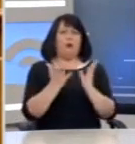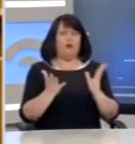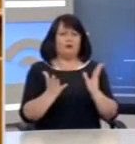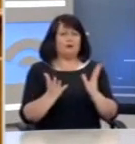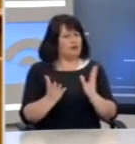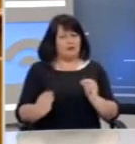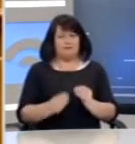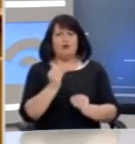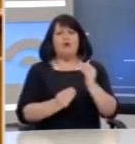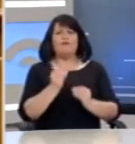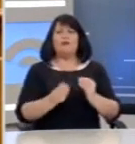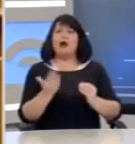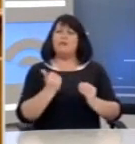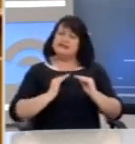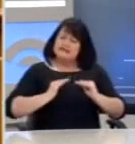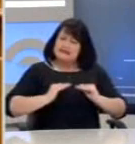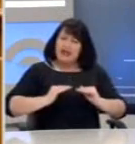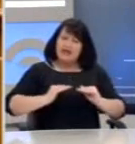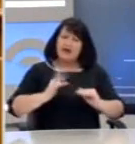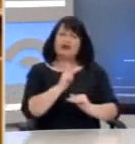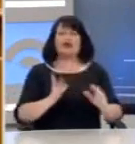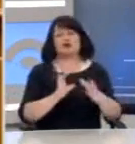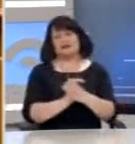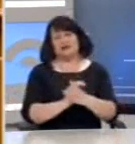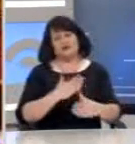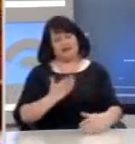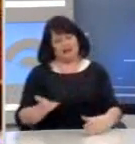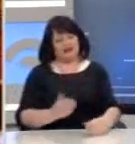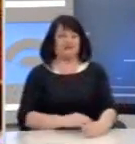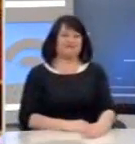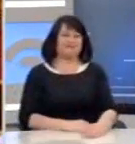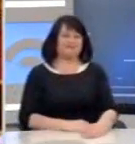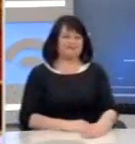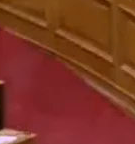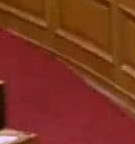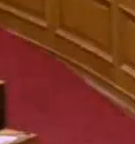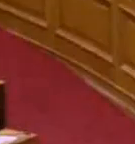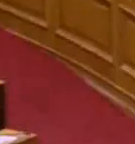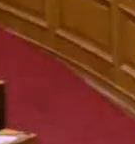εμπεδώνει την κοινωνική συνοχή. Ευχαριστώ. Ευχαριστούμε πολύ.